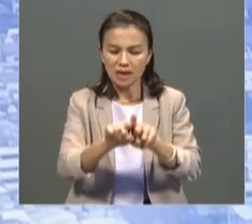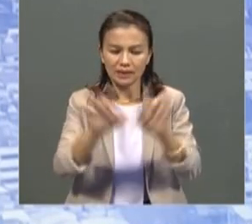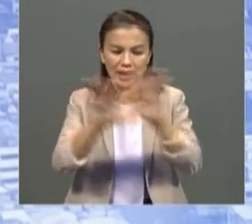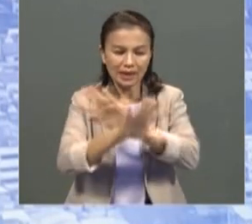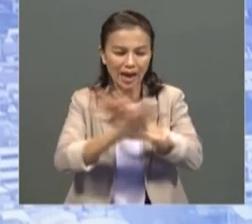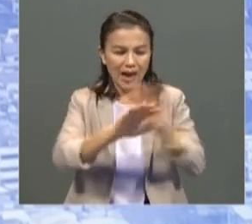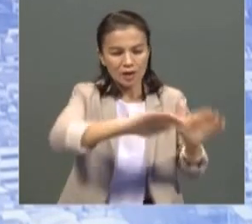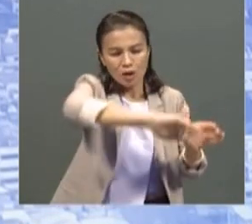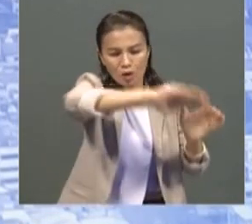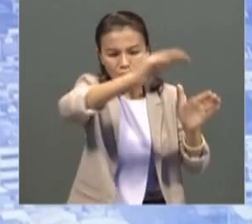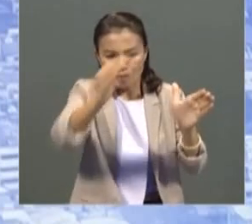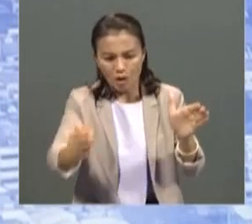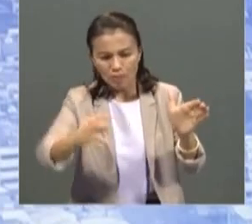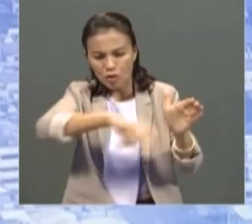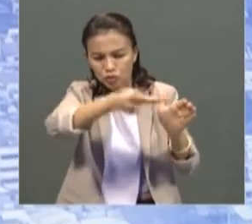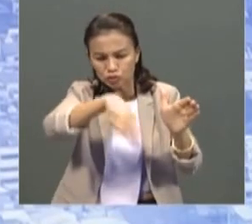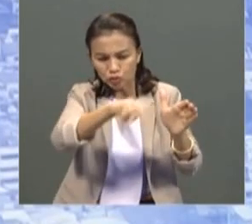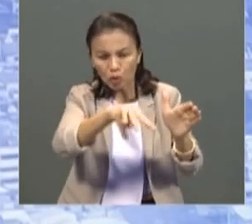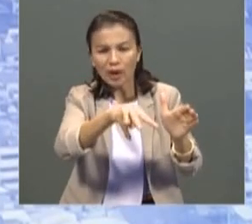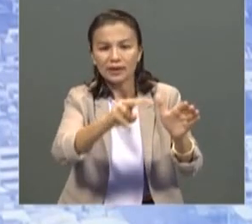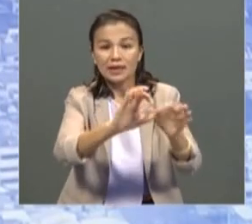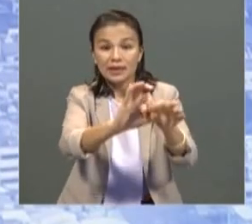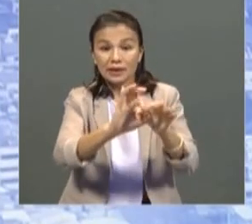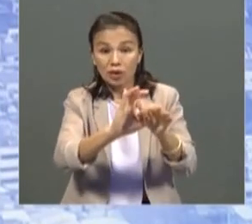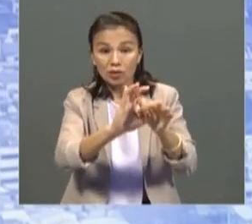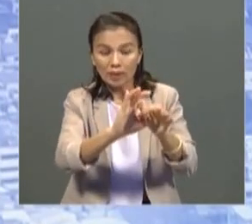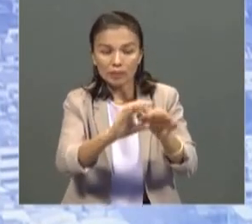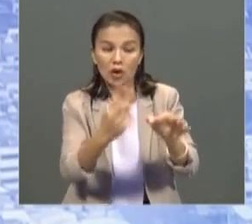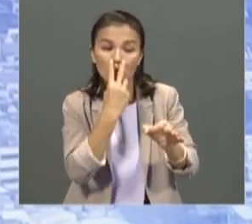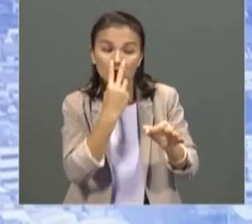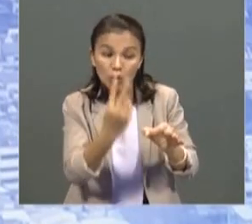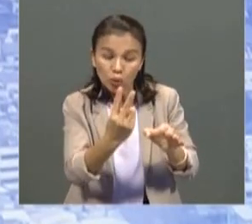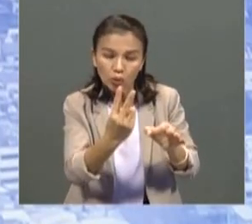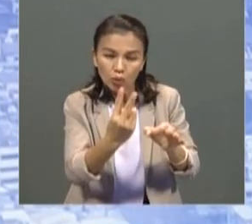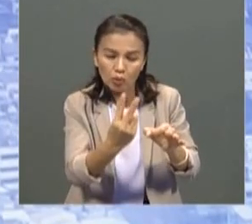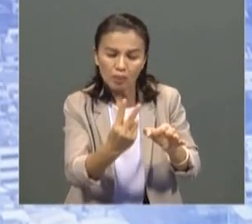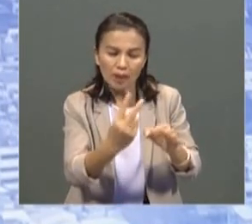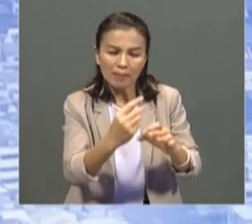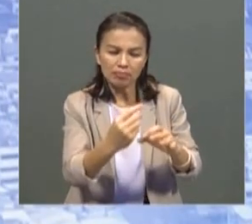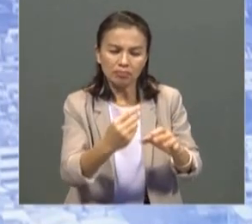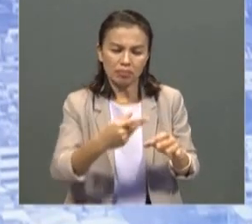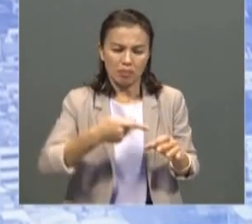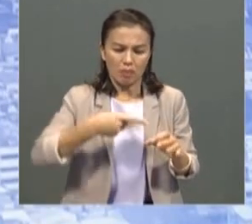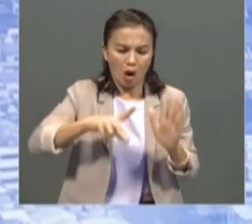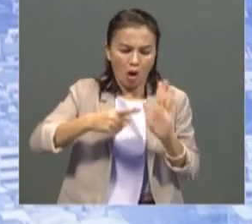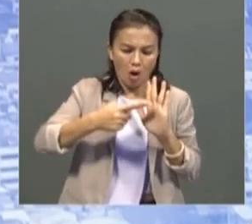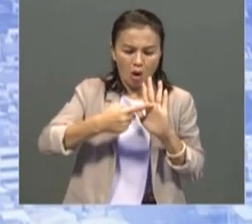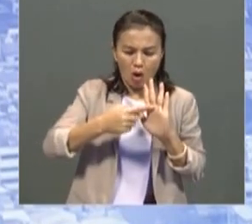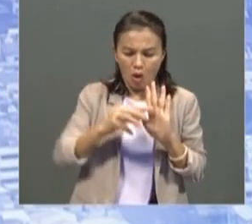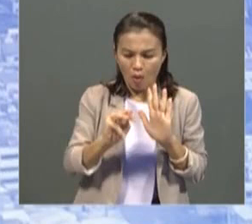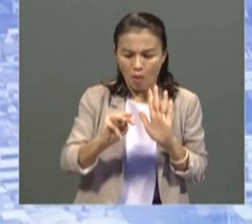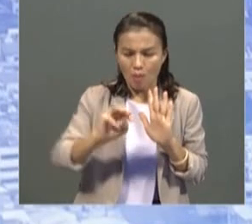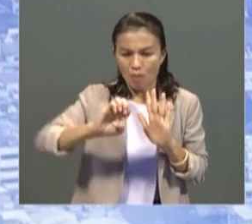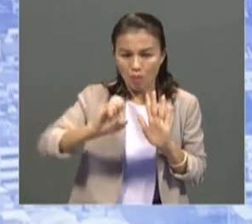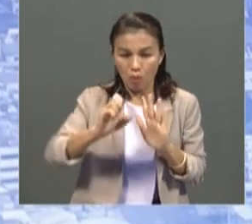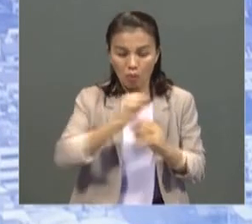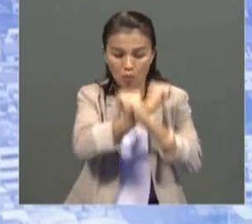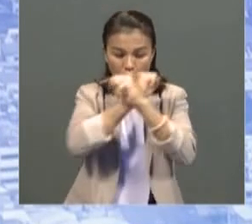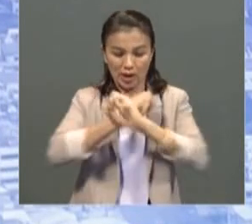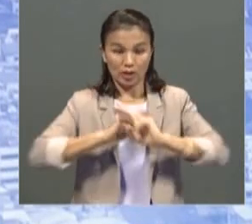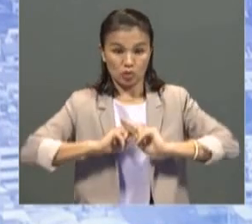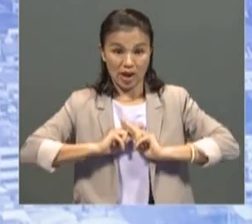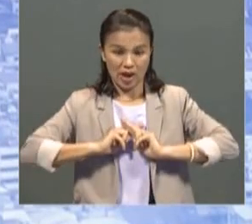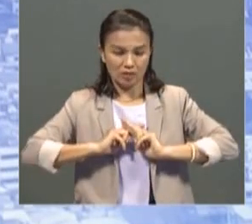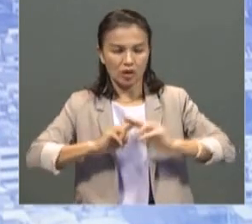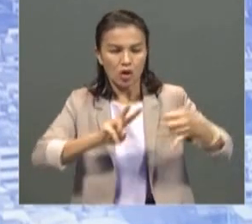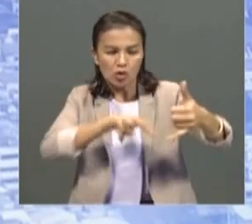ယူပုံစံနဲ့ဘယ်လိုထိန်းချုပ်အောင်လဲဆိုတာဘယ်လိုတွေသူတို့ရဲ့ဒီကိုခန္ဓာခုခံအားတွေဘယ်လိုရှိလဲဆိုတာကျွန်တော်တို့စစ်ဆေးကြည့်ခဲ့